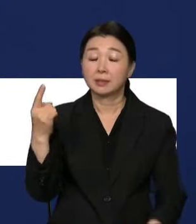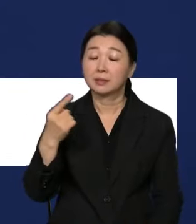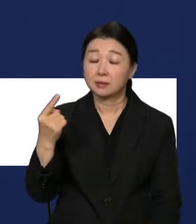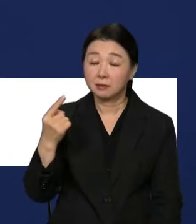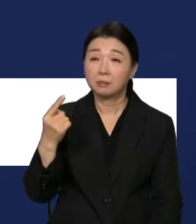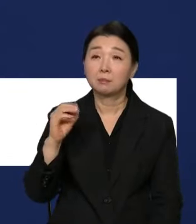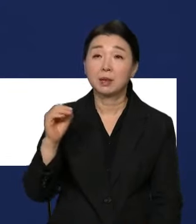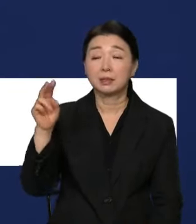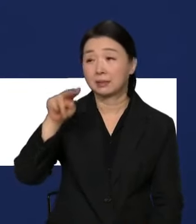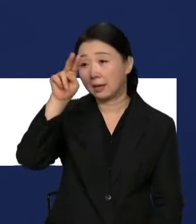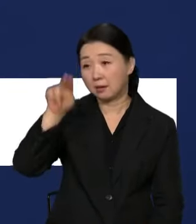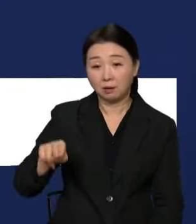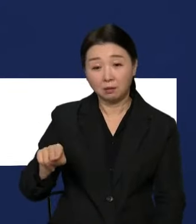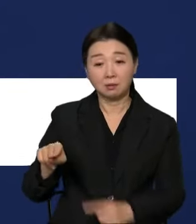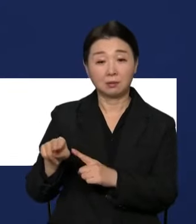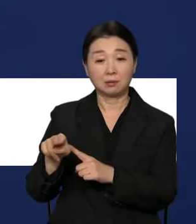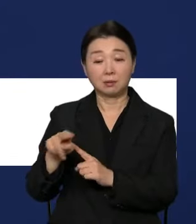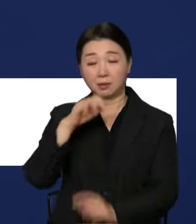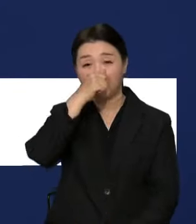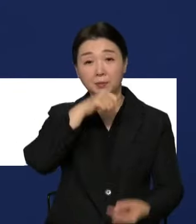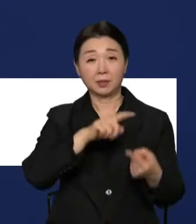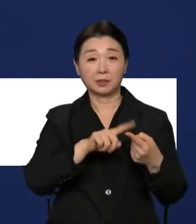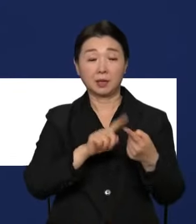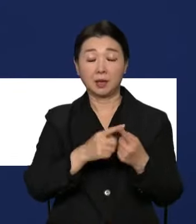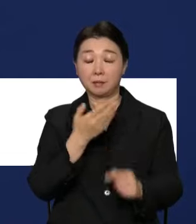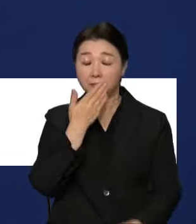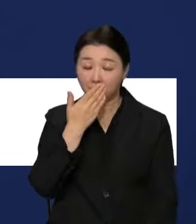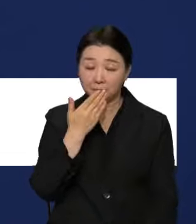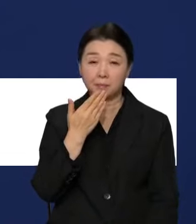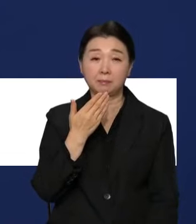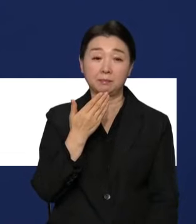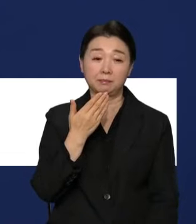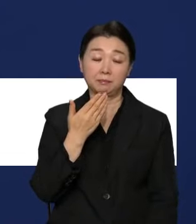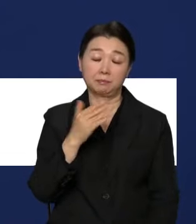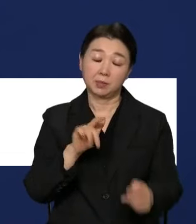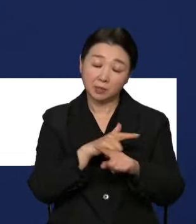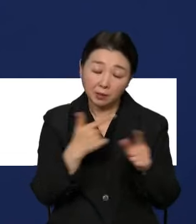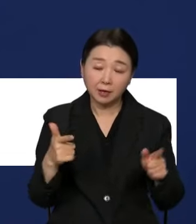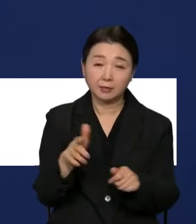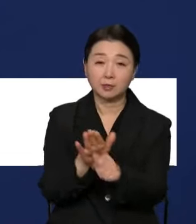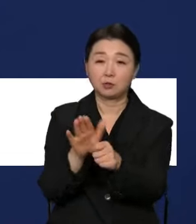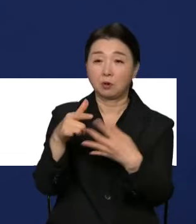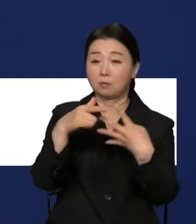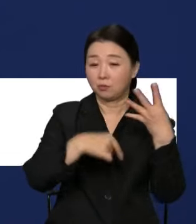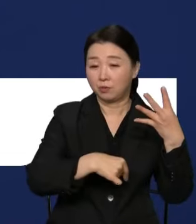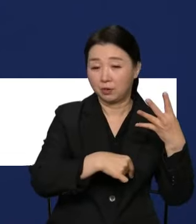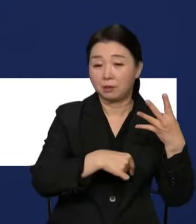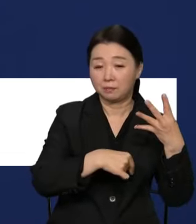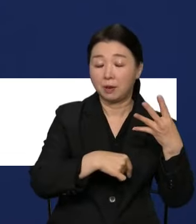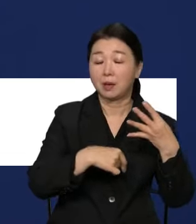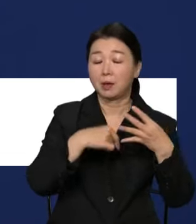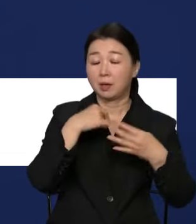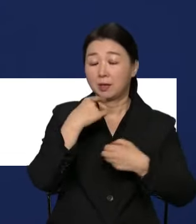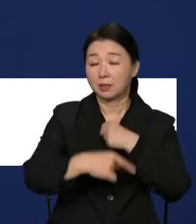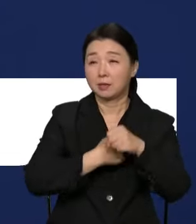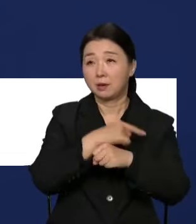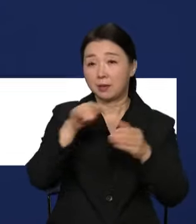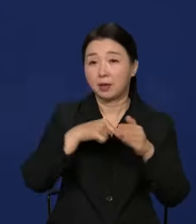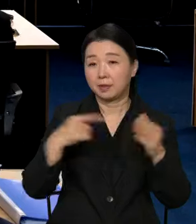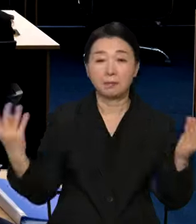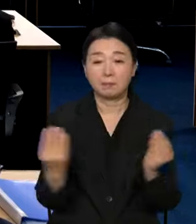달러 규모의 아프리카에 대한 식량 지원 프로그램을 연내에 완료할 것이라고